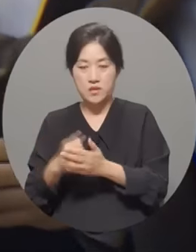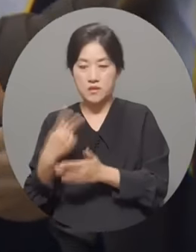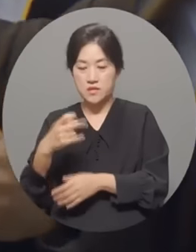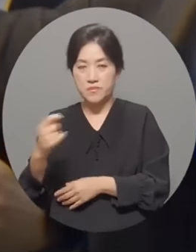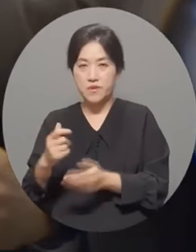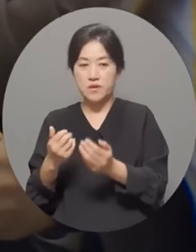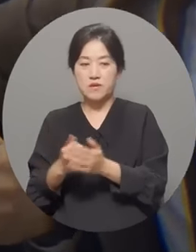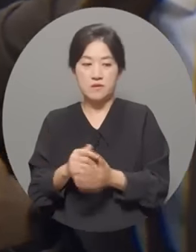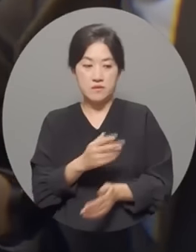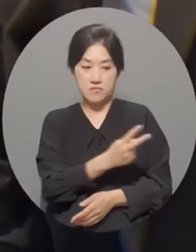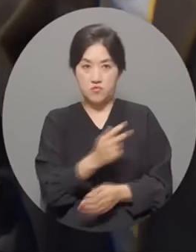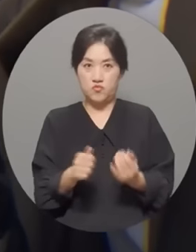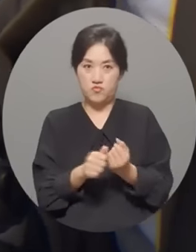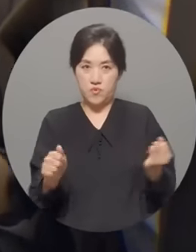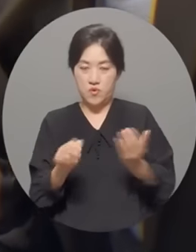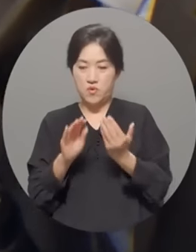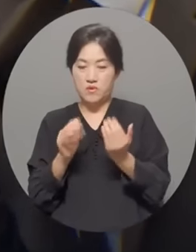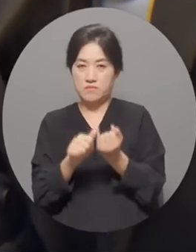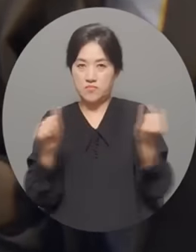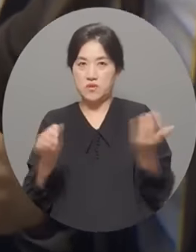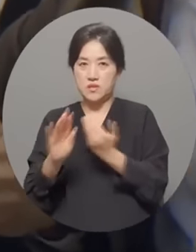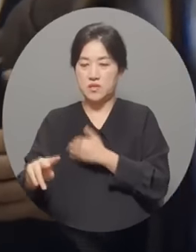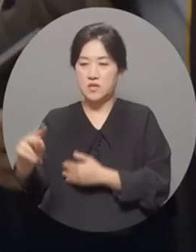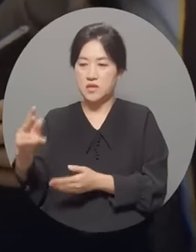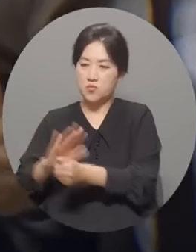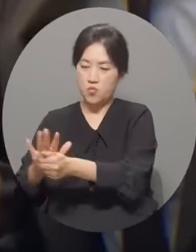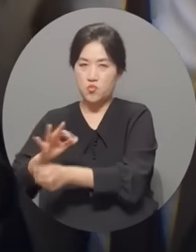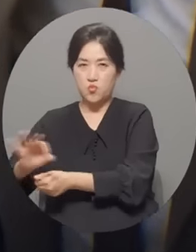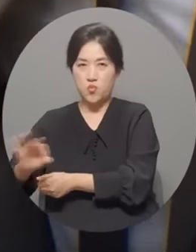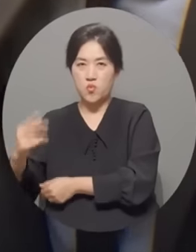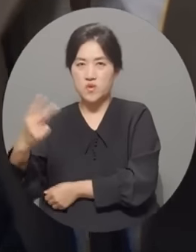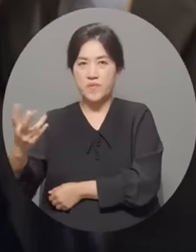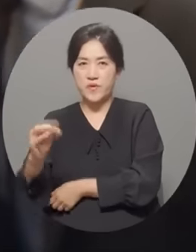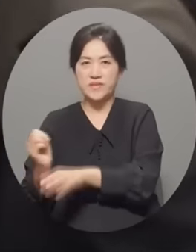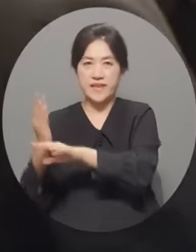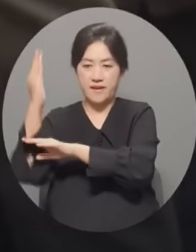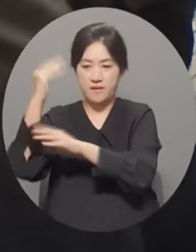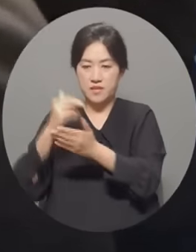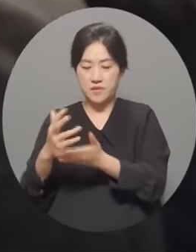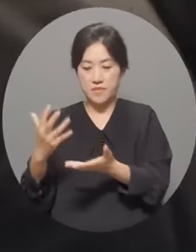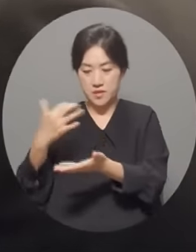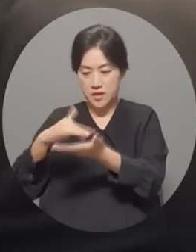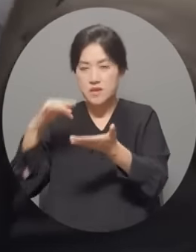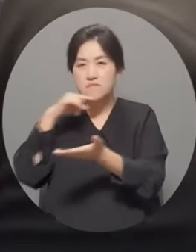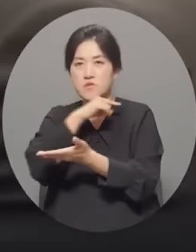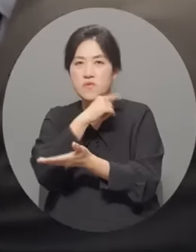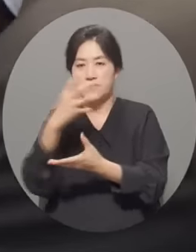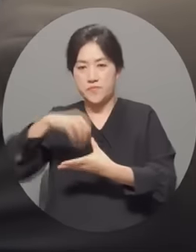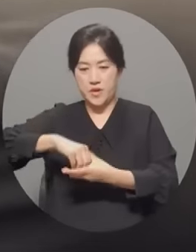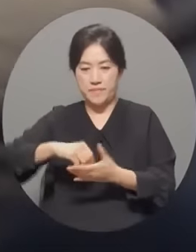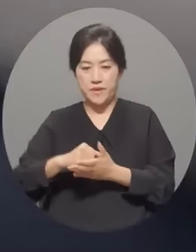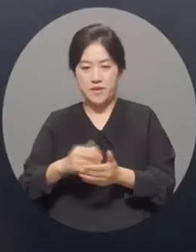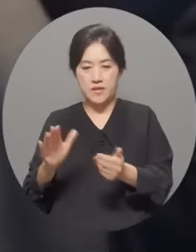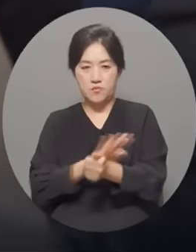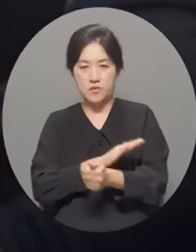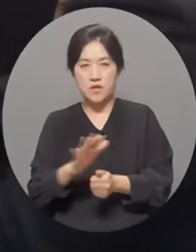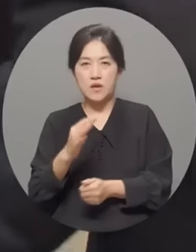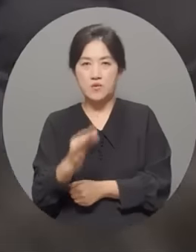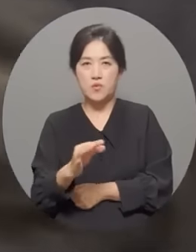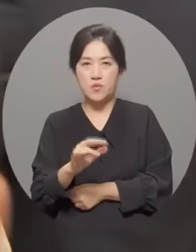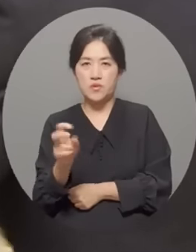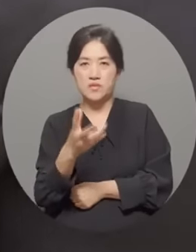별거 이후 200억 원 넘게 지출했습니다 재판부는 이런 점까지 손해로 고려해 위자료 액수를 20억 원으로